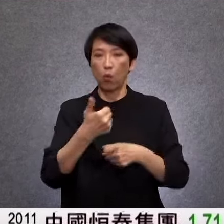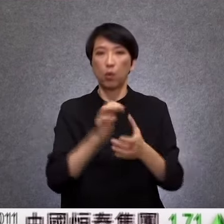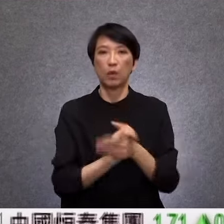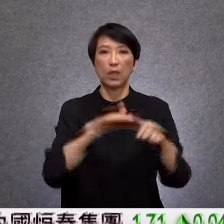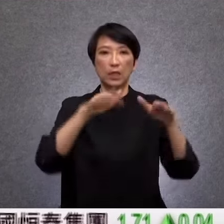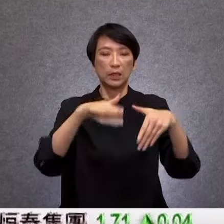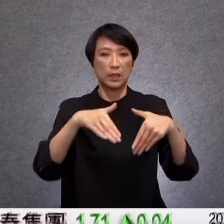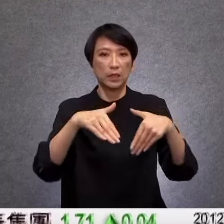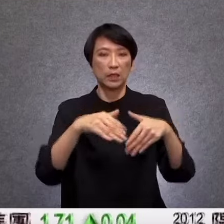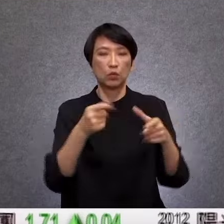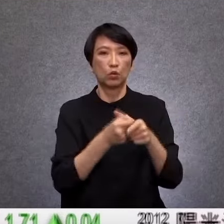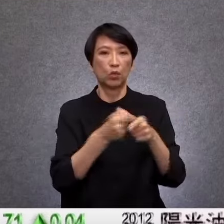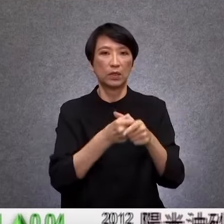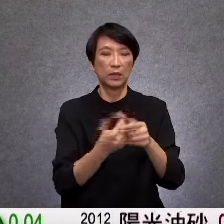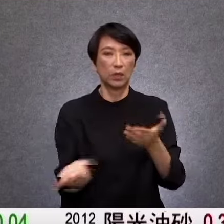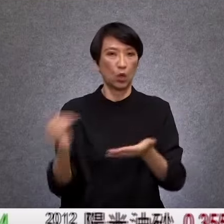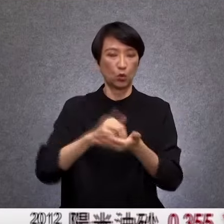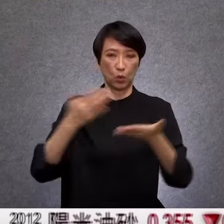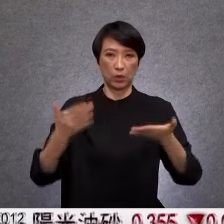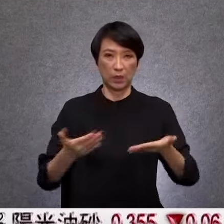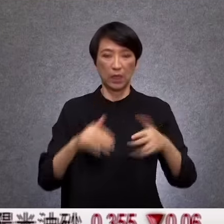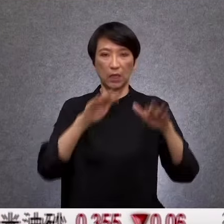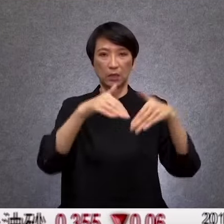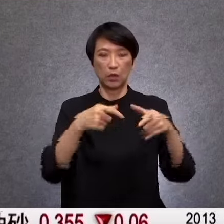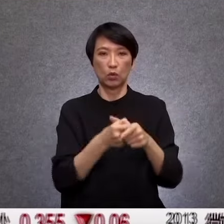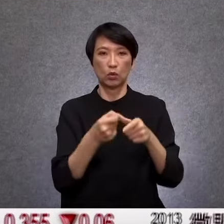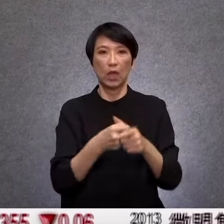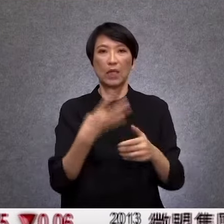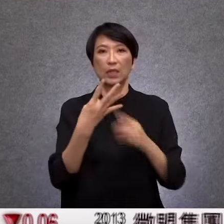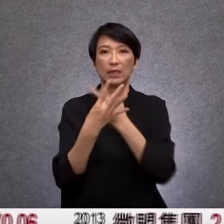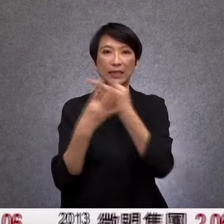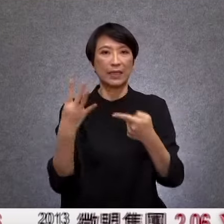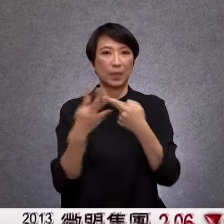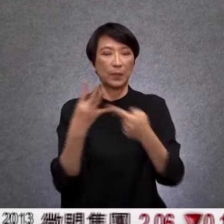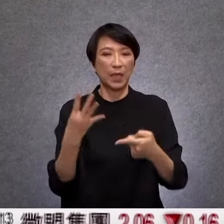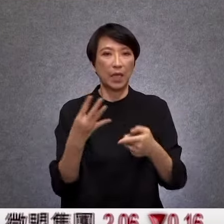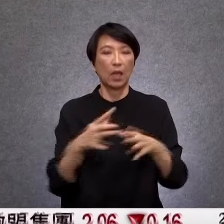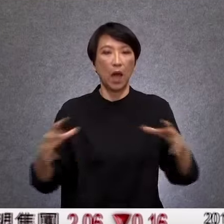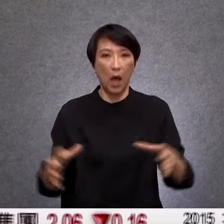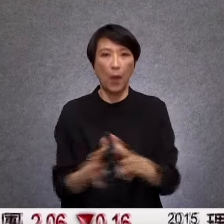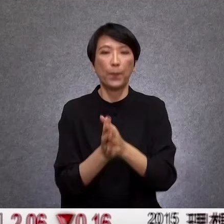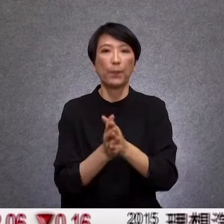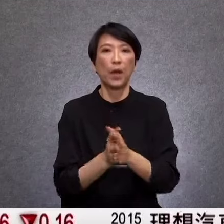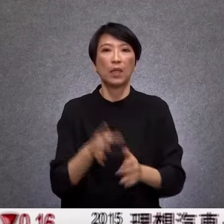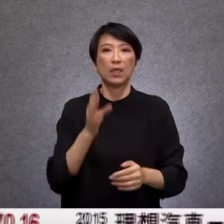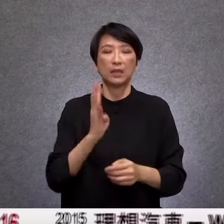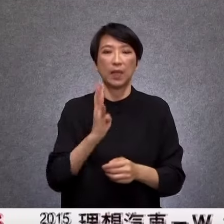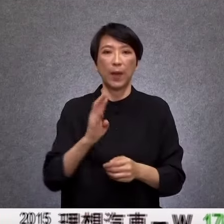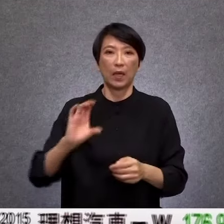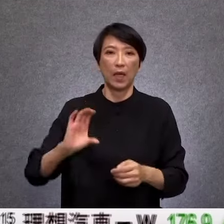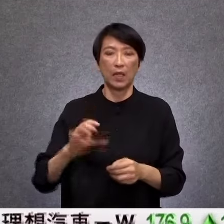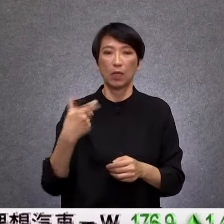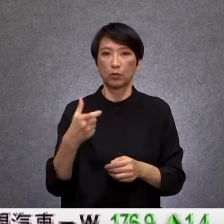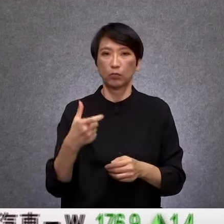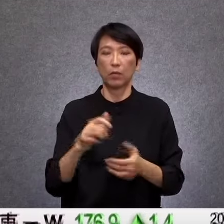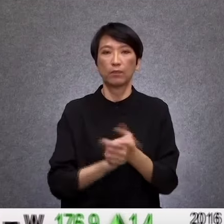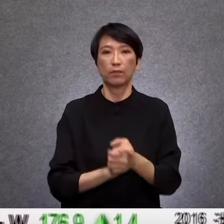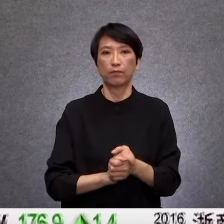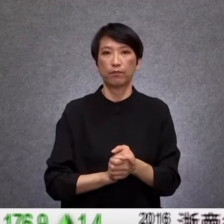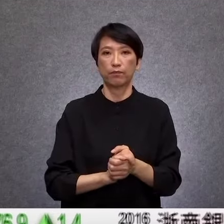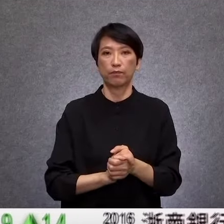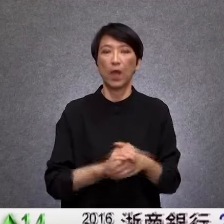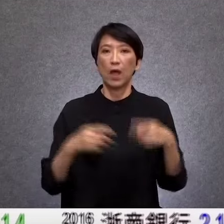資，其實我哋嘅進展唔錯。譬如招商引資嗰方面咧，到目前為止咧招咗嘅企業有40多間。他哋加埋投